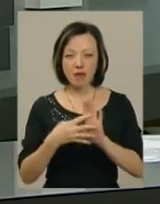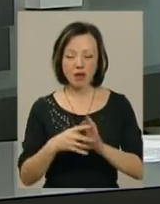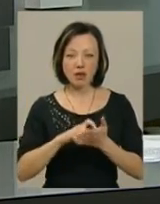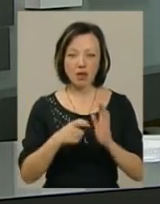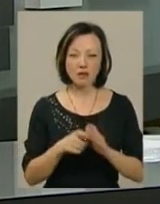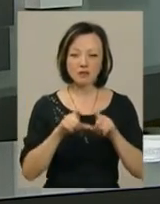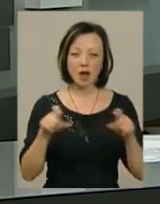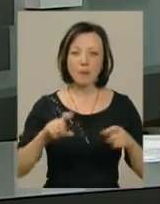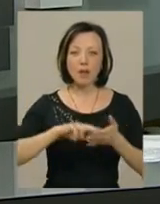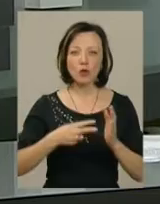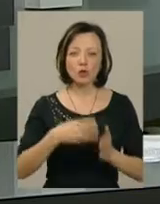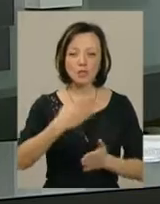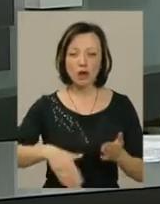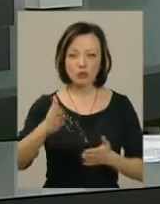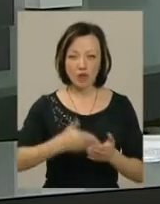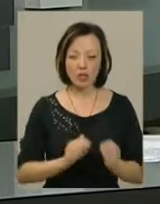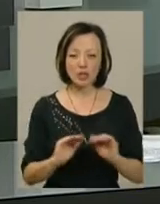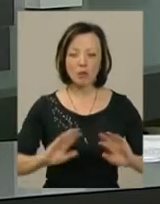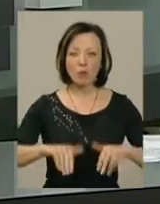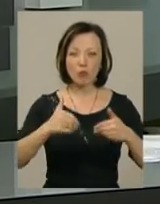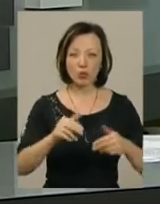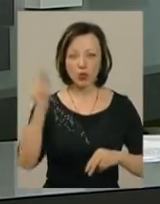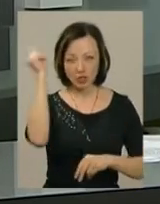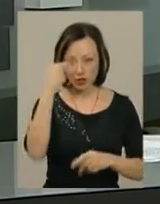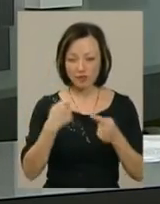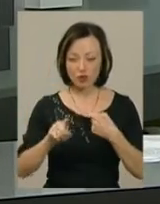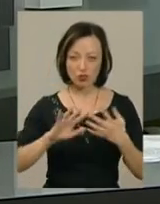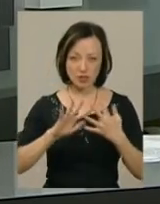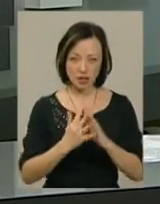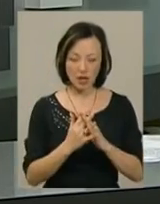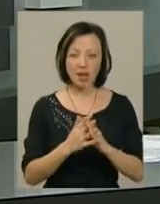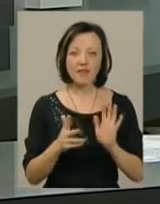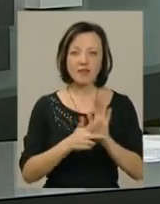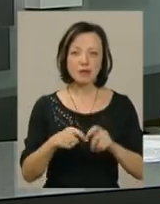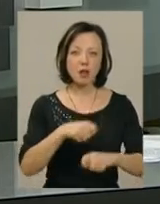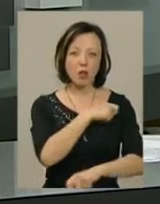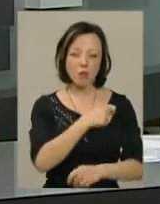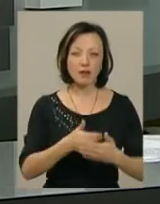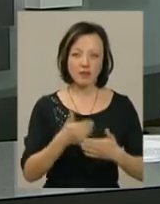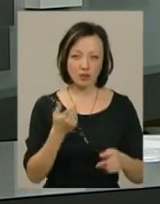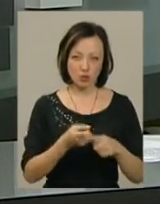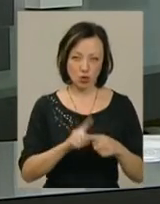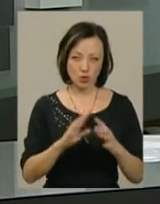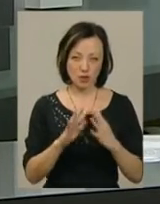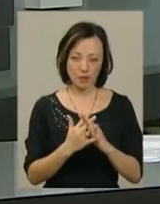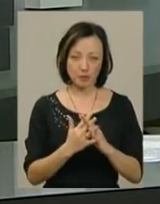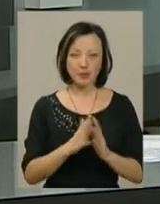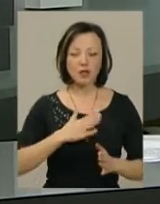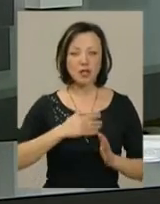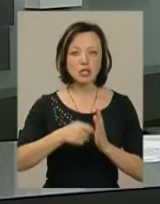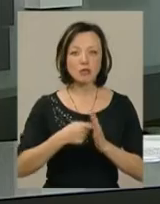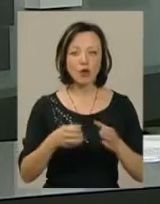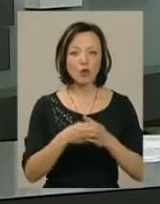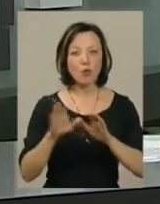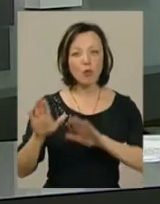закладі планують скасувати, а школярам пропонують навчатися в іншому селі – за 8 кілометрів від Мокреця. Наша знімальна